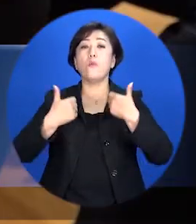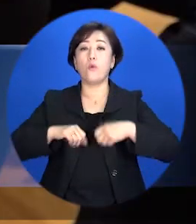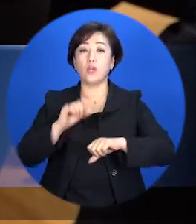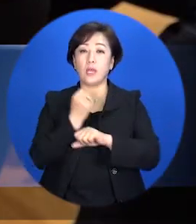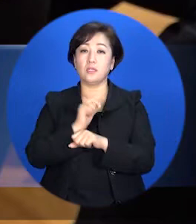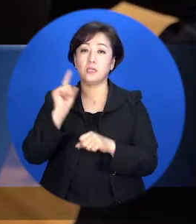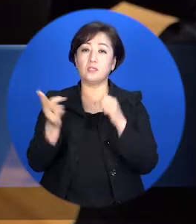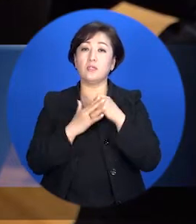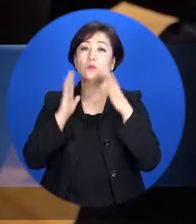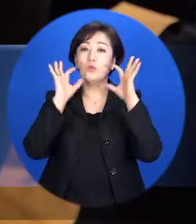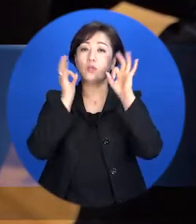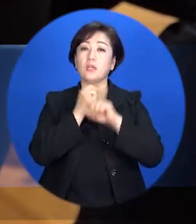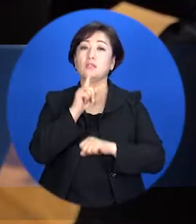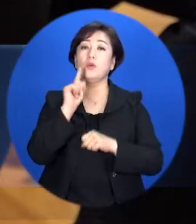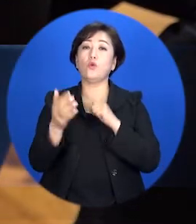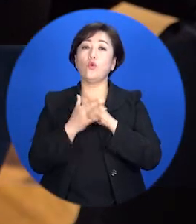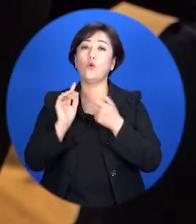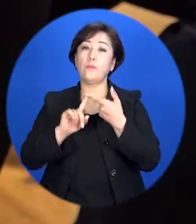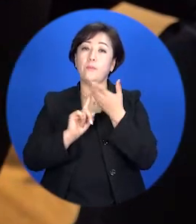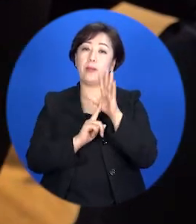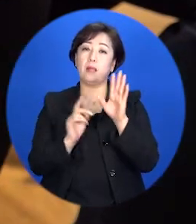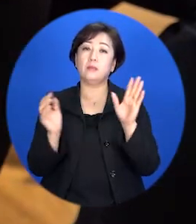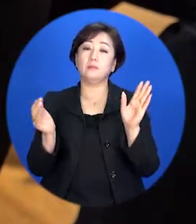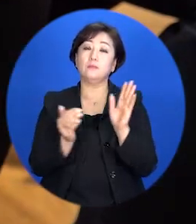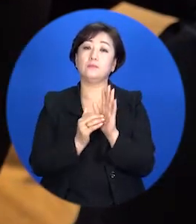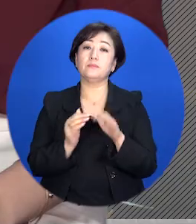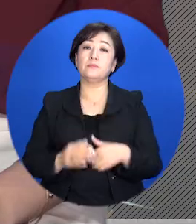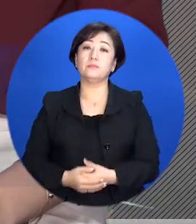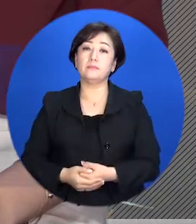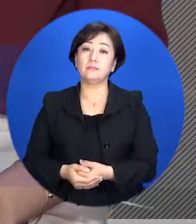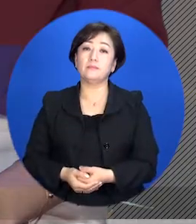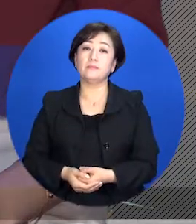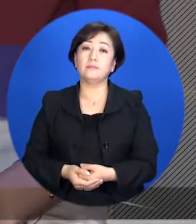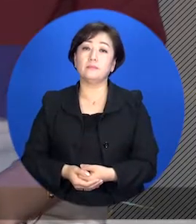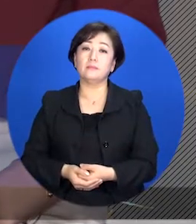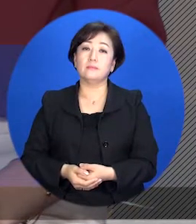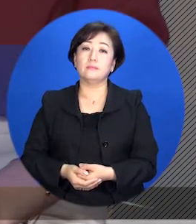울산을 만들도록 노력하겠다라고 말했습니다.